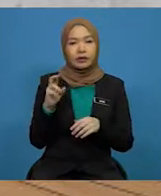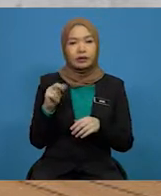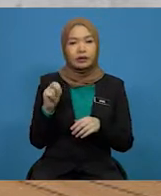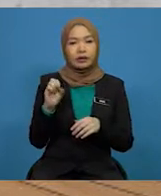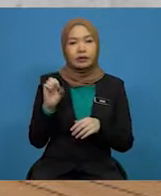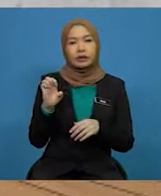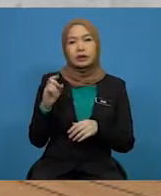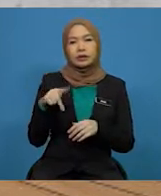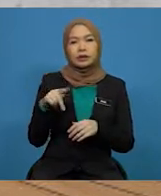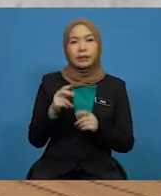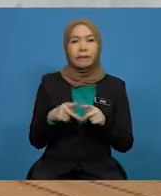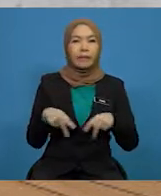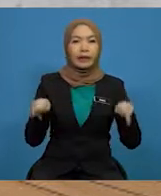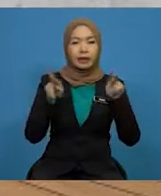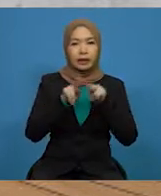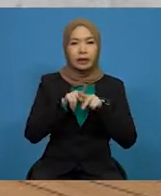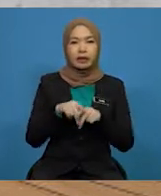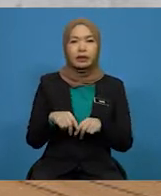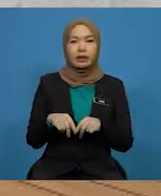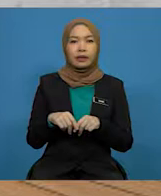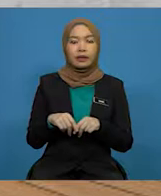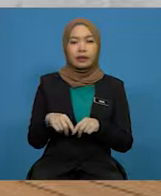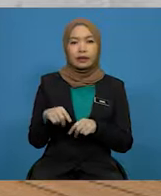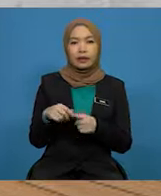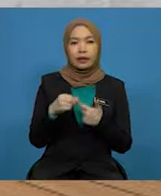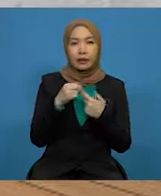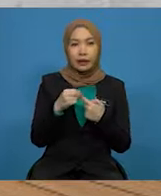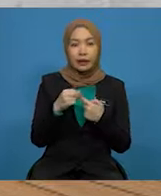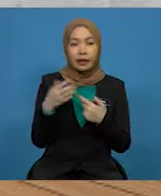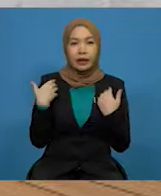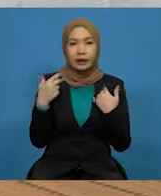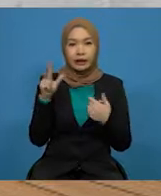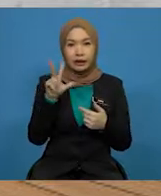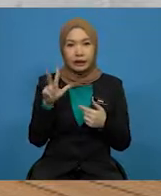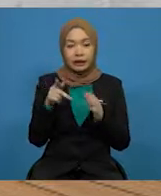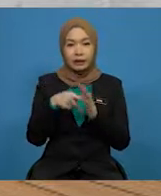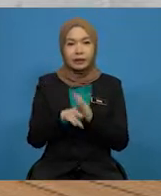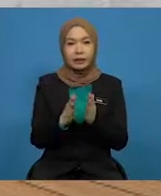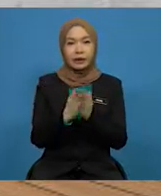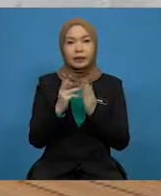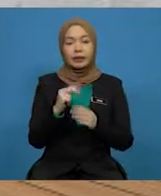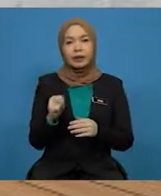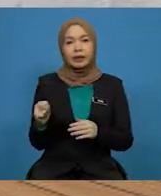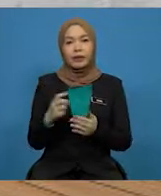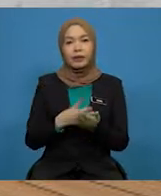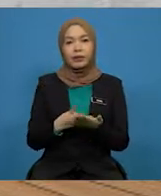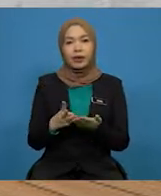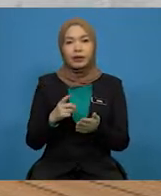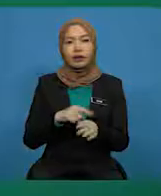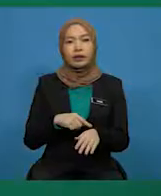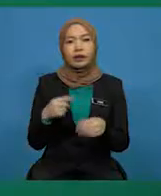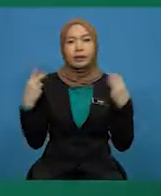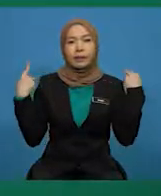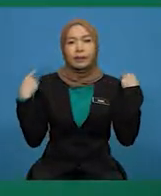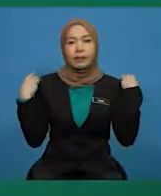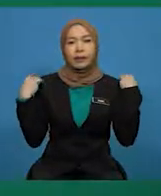wang sebentar tadi. Yang pertama, terdapat tiga jenis permintaan wang di pasaran, iaitu